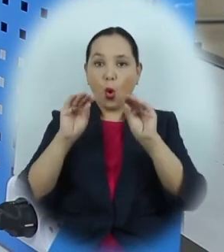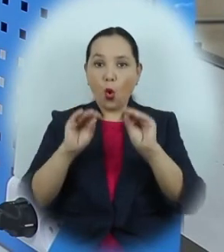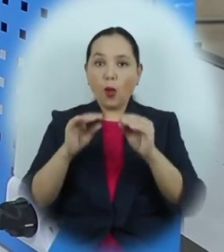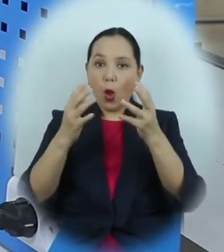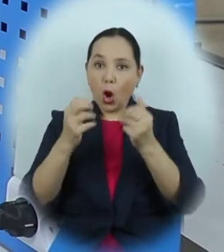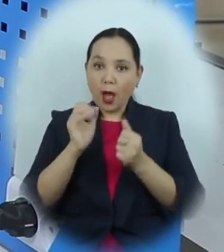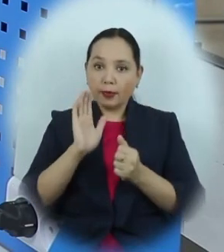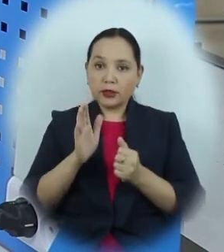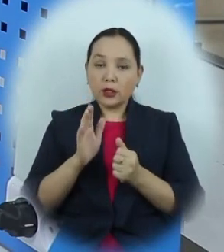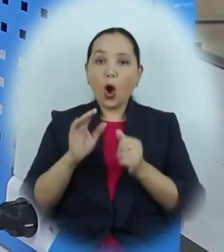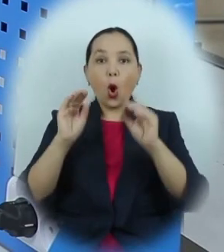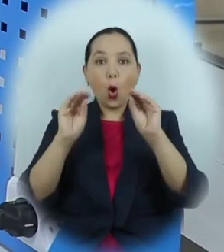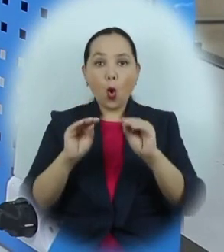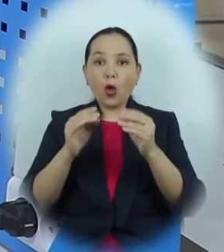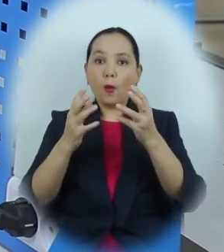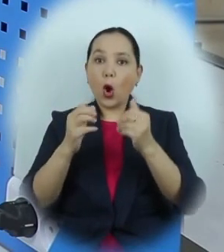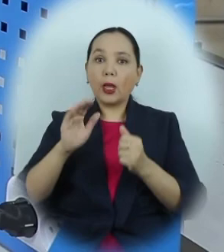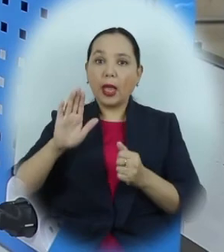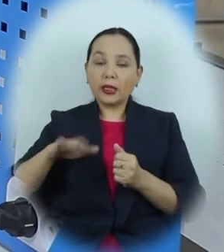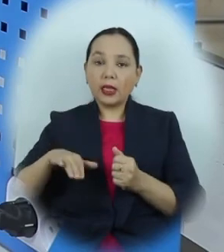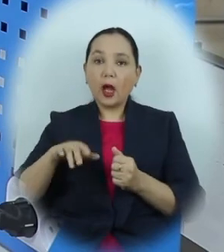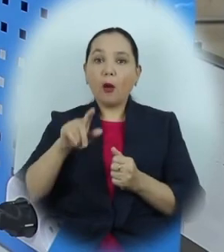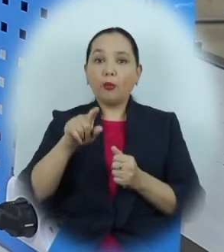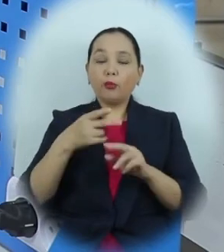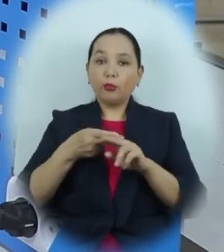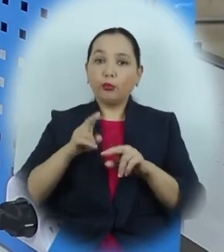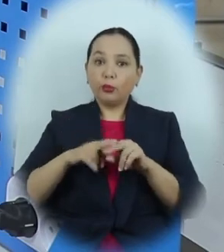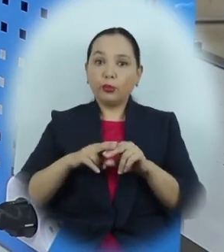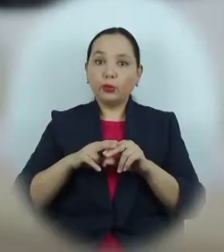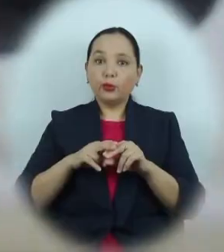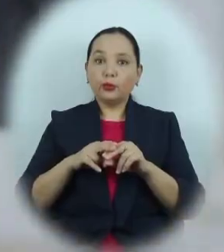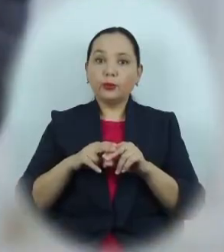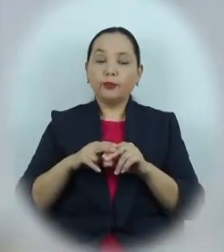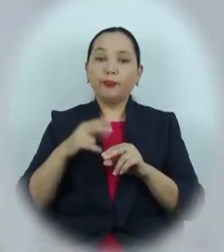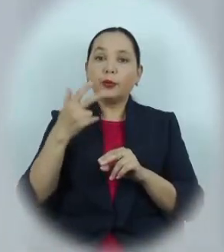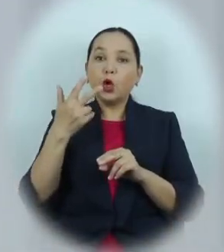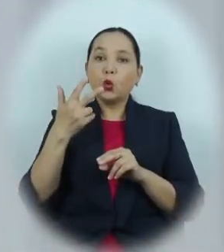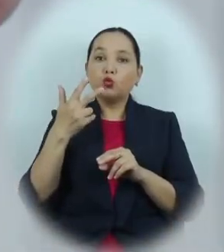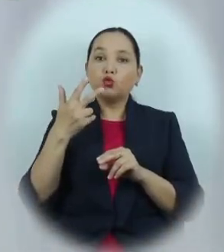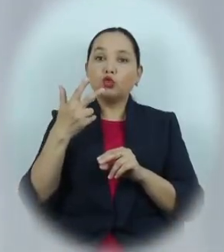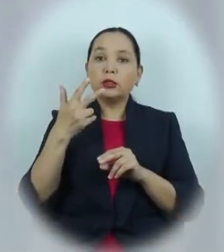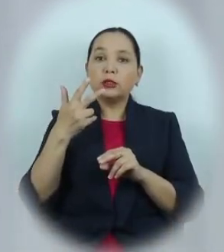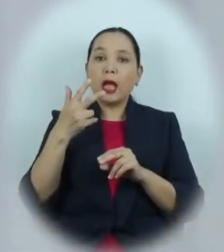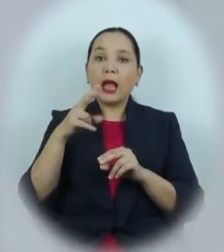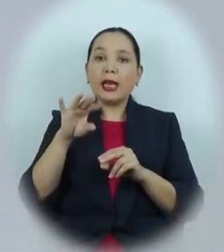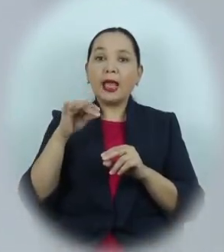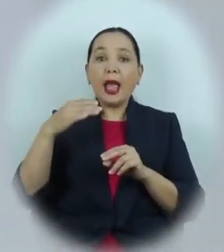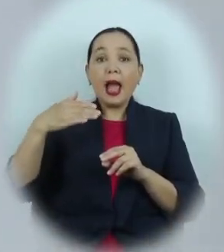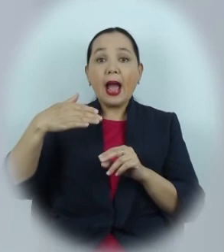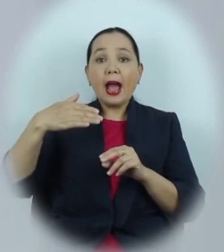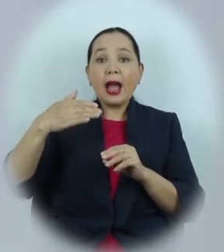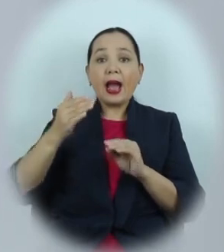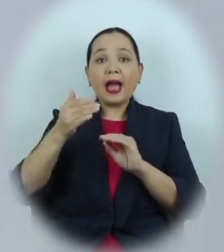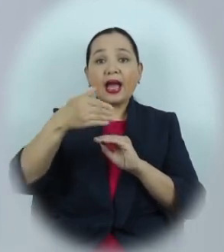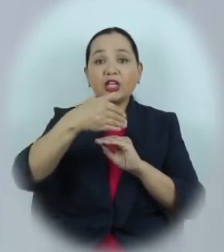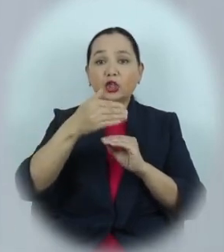olamiz. Qo'yib olganda ham bu 3 taligimiz qiyshiq holatda turishi